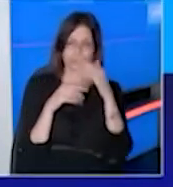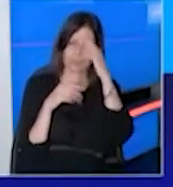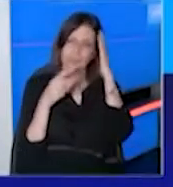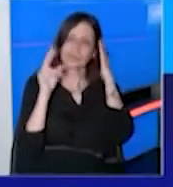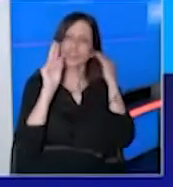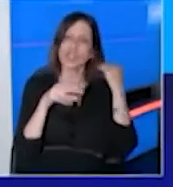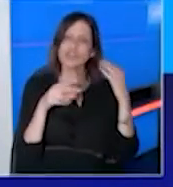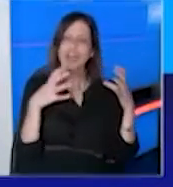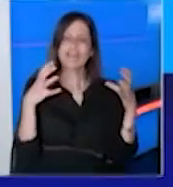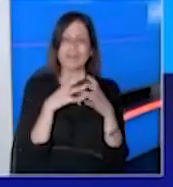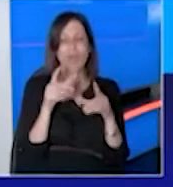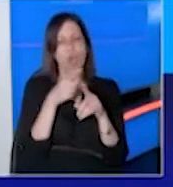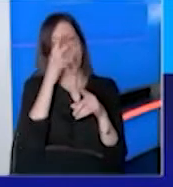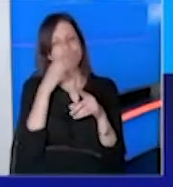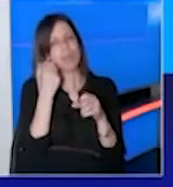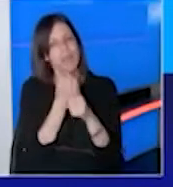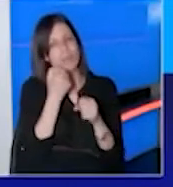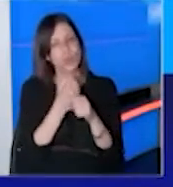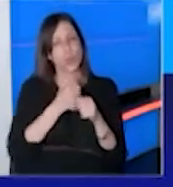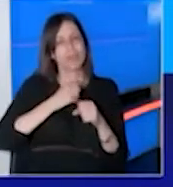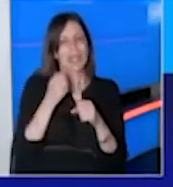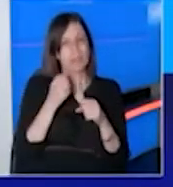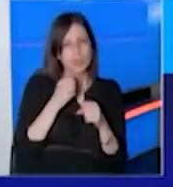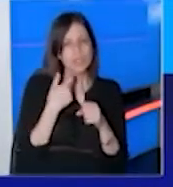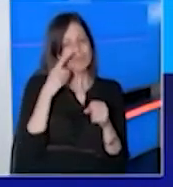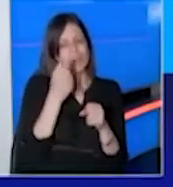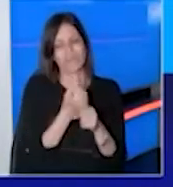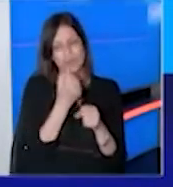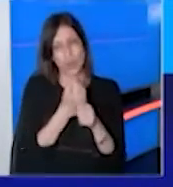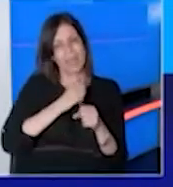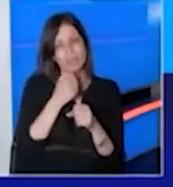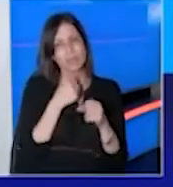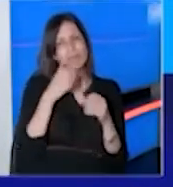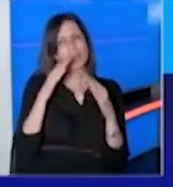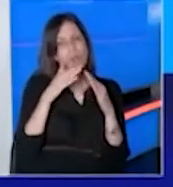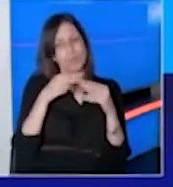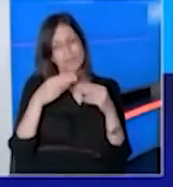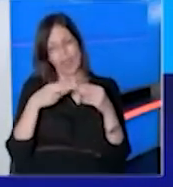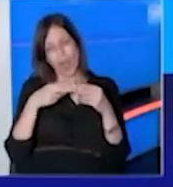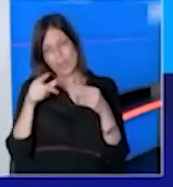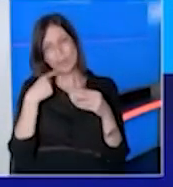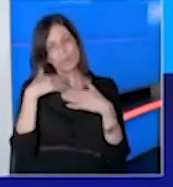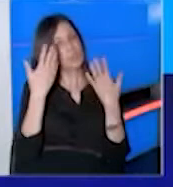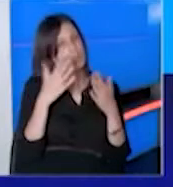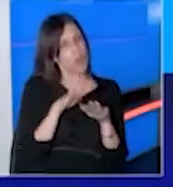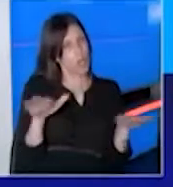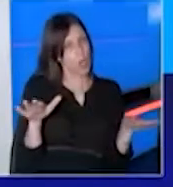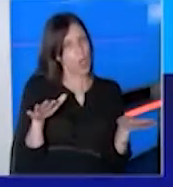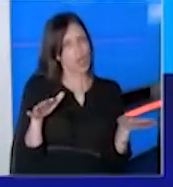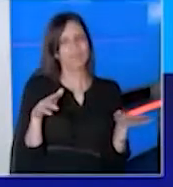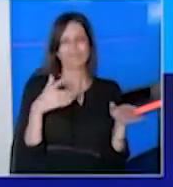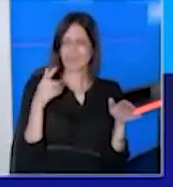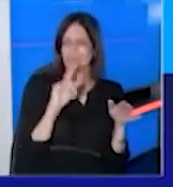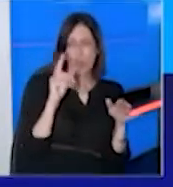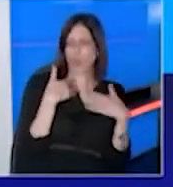יש חבר'ה שההורים שלהם עבדו בקיבוצים, שהם עבדו בקיבוצים, והם גרים צמוד אליכם. אתה אומר שאתם נותנים להם קרקעות, אנחנו בדיספיוט,